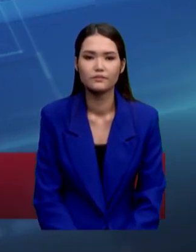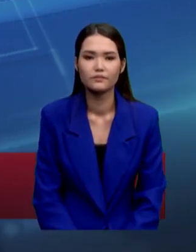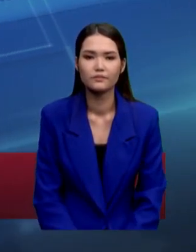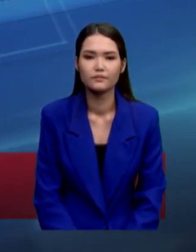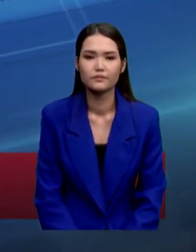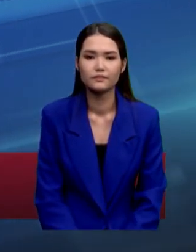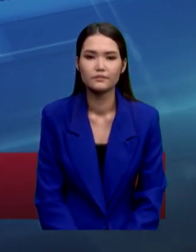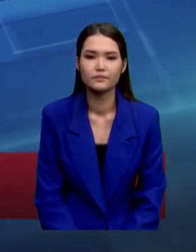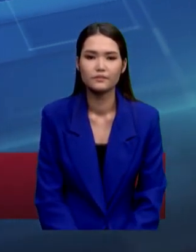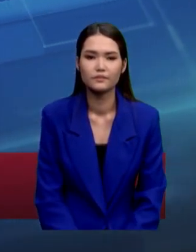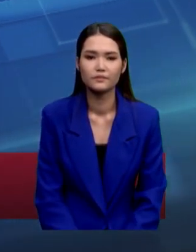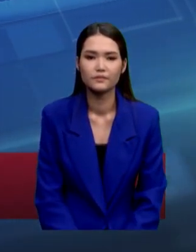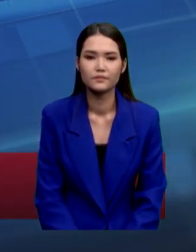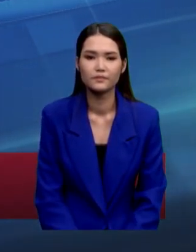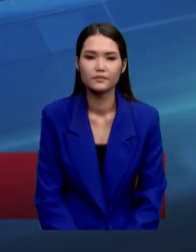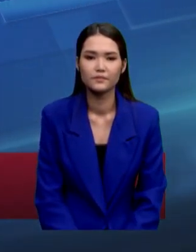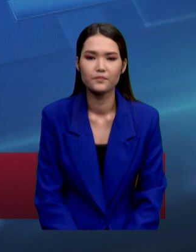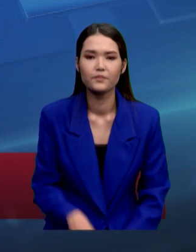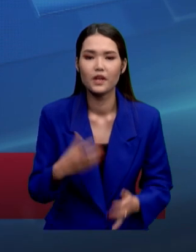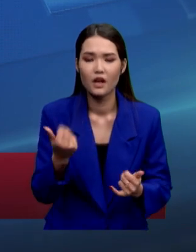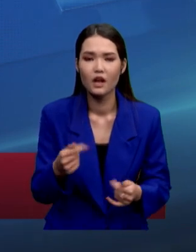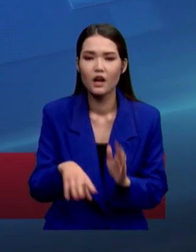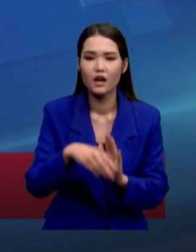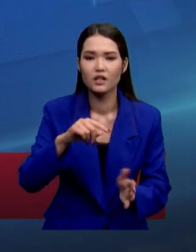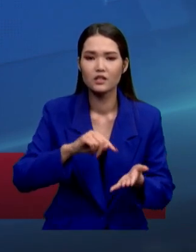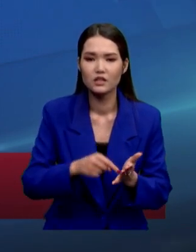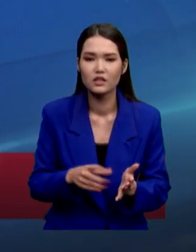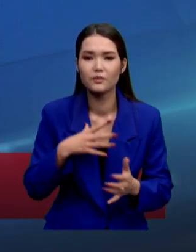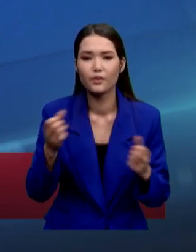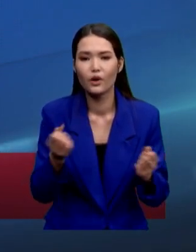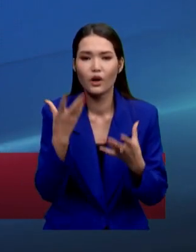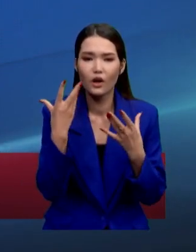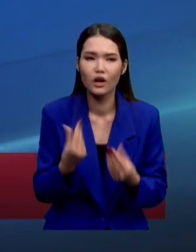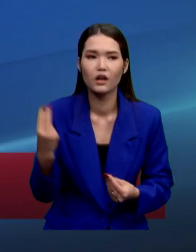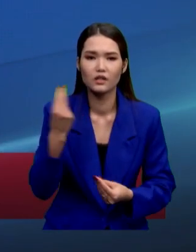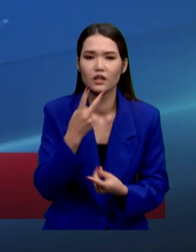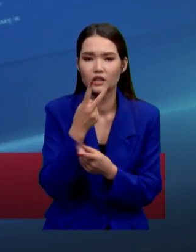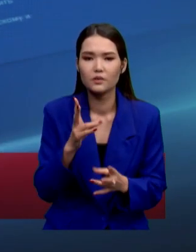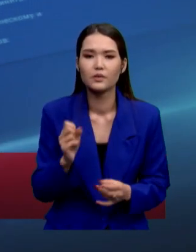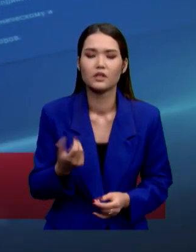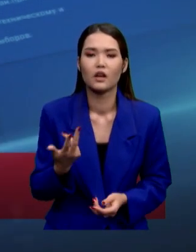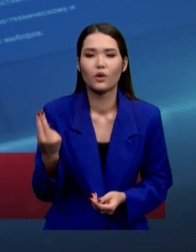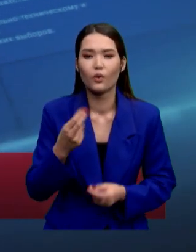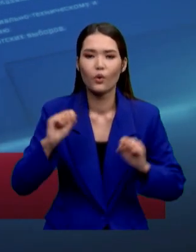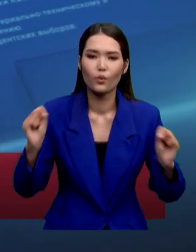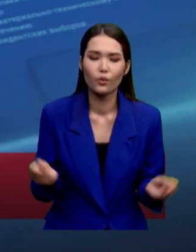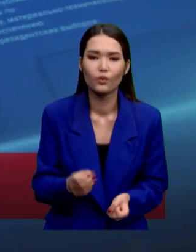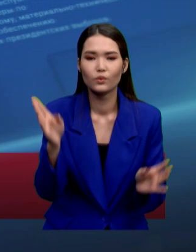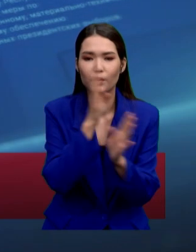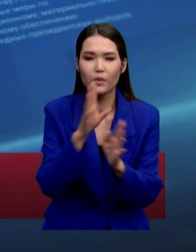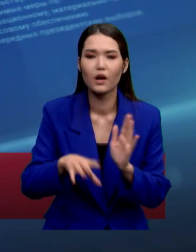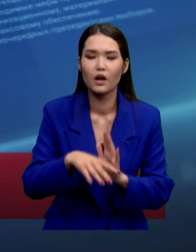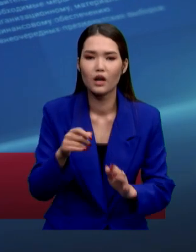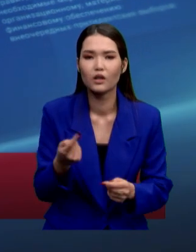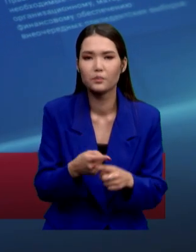Алга, Казахстан! Вперед! А кто-то из избирателей пропагандировал здоровый образ жизни. Несмотря на суровую столичную погоду, перед выбором